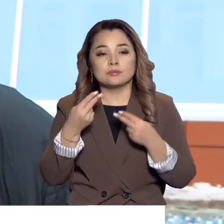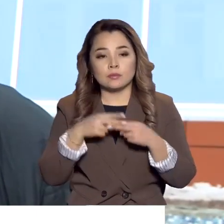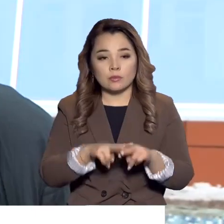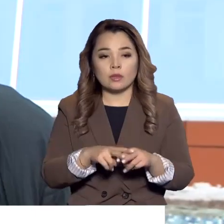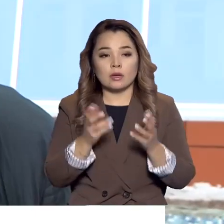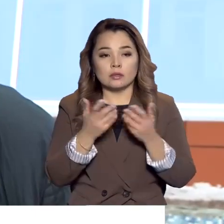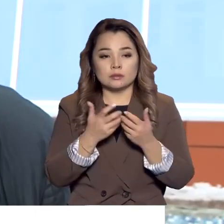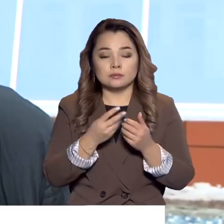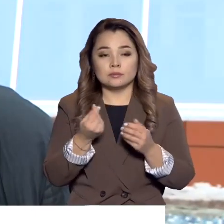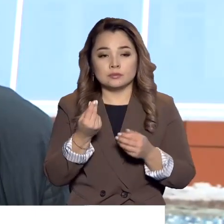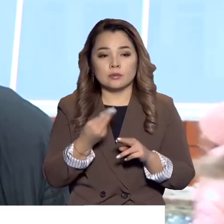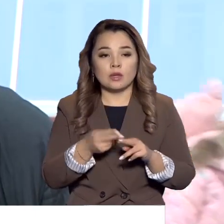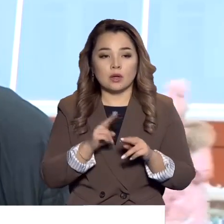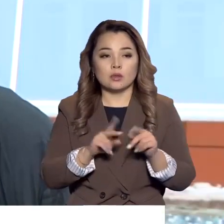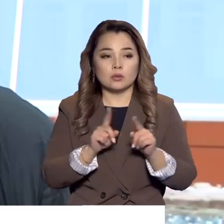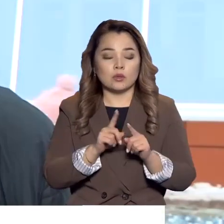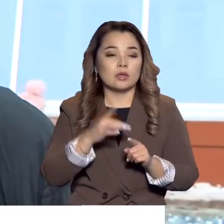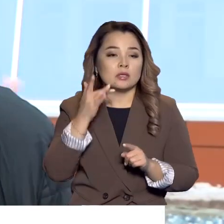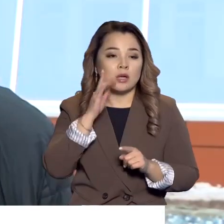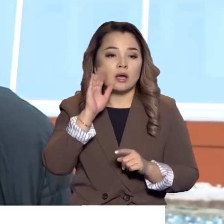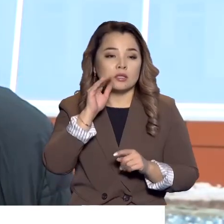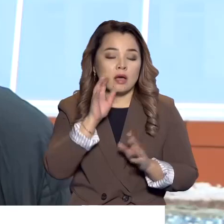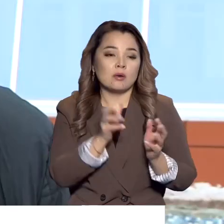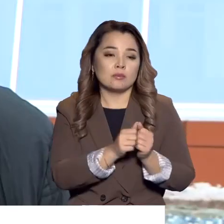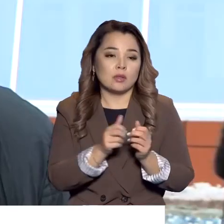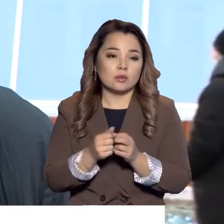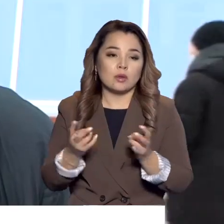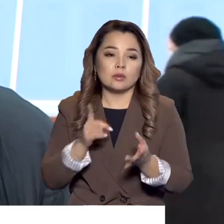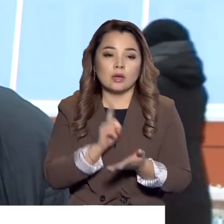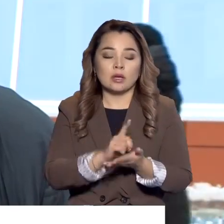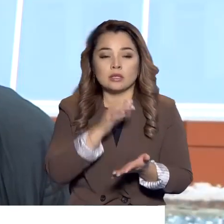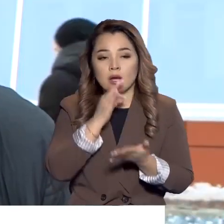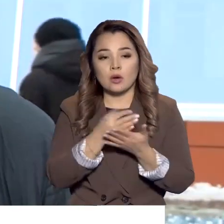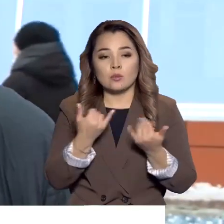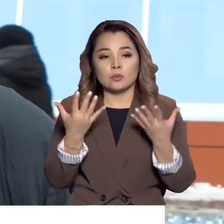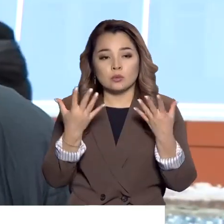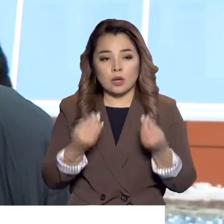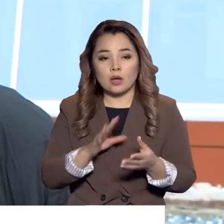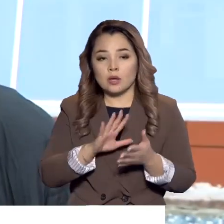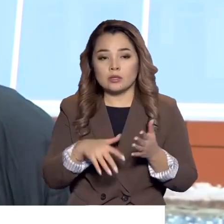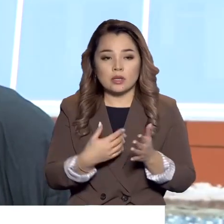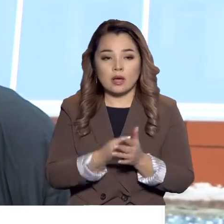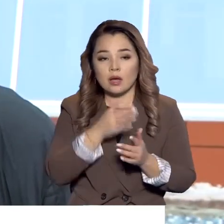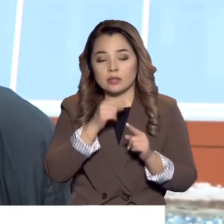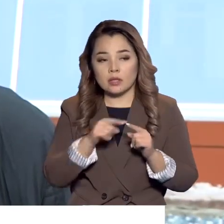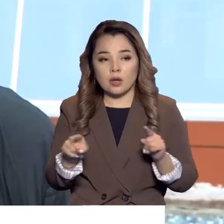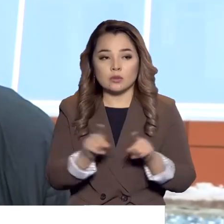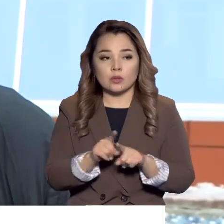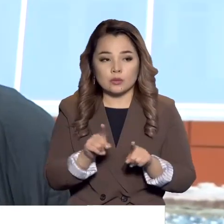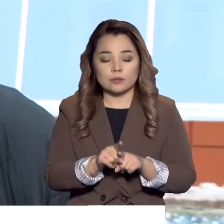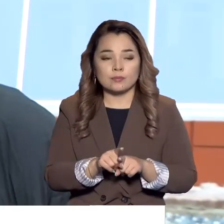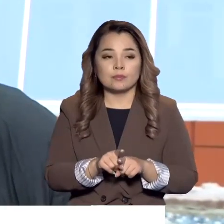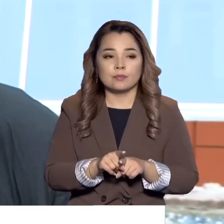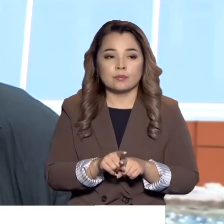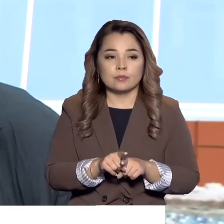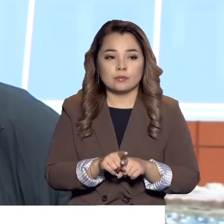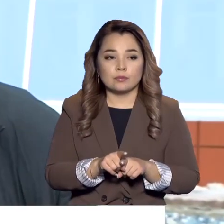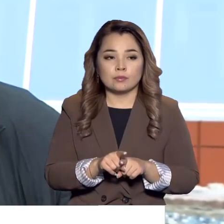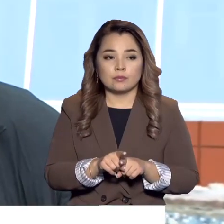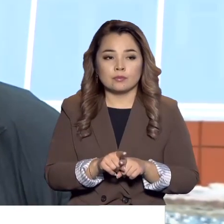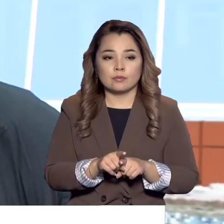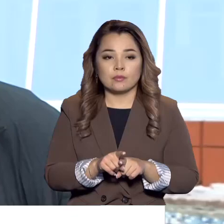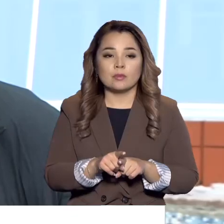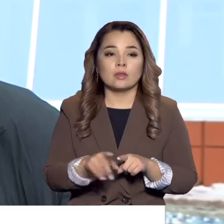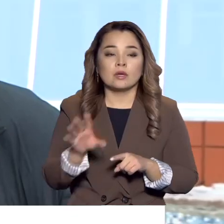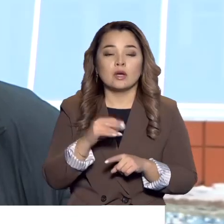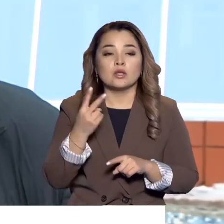есебінен олар ылғи иттерді аулау жұмыстарын жүргізіп келеді бүгінгі күндері. Мына соңғы күндері, мысалы Қызылжар елді мекенінде